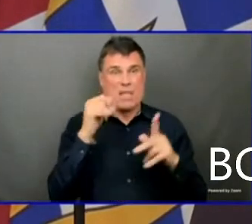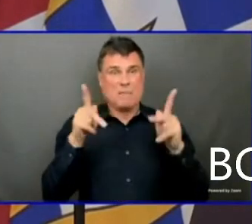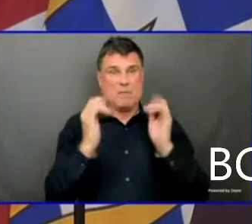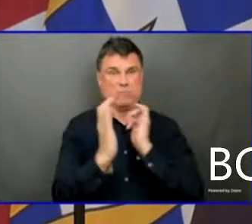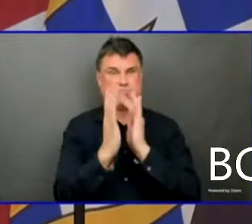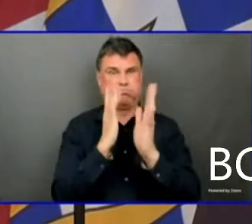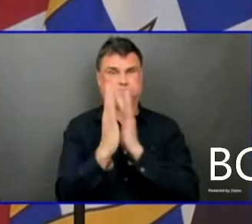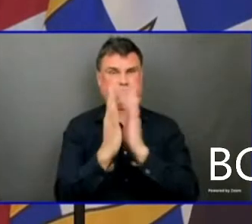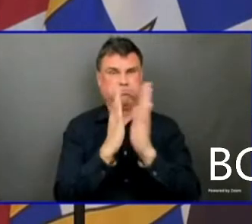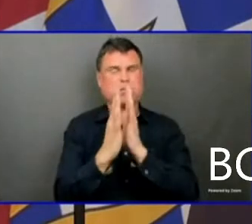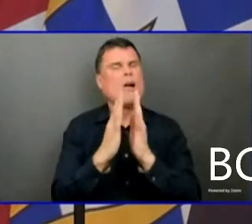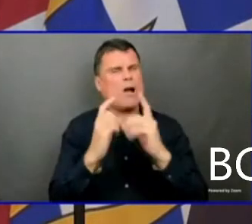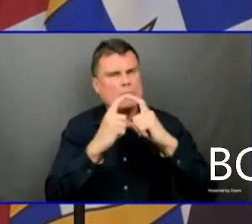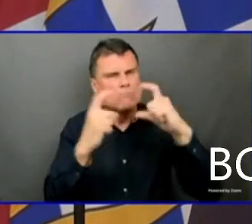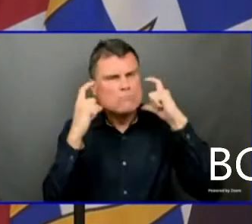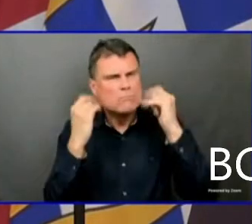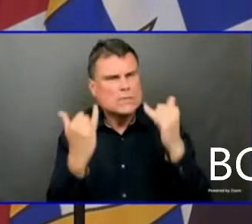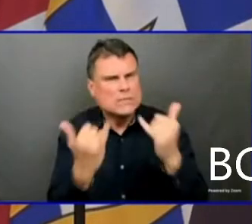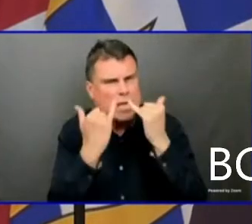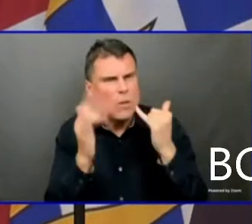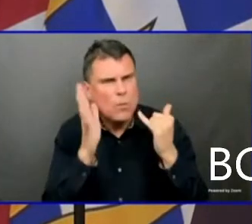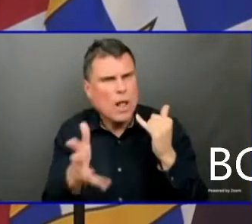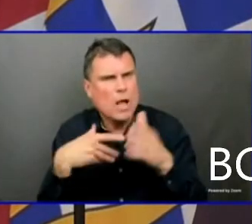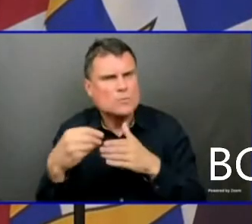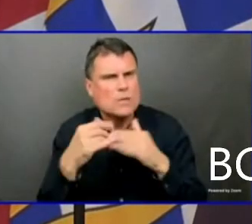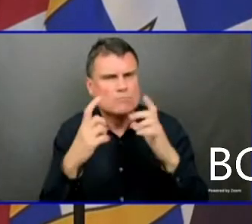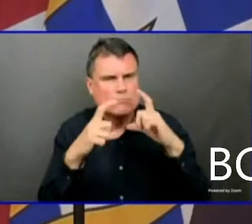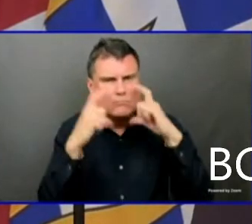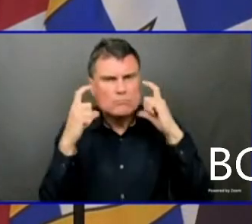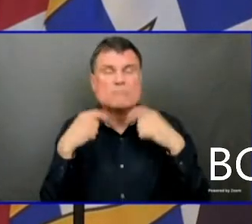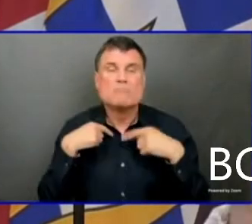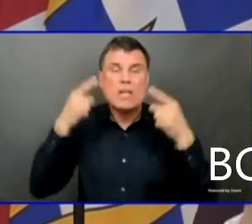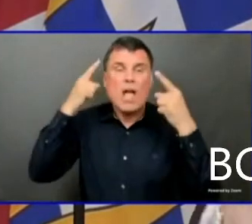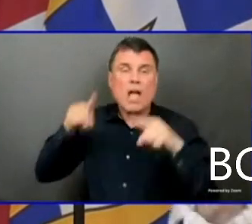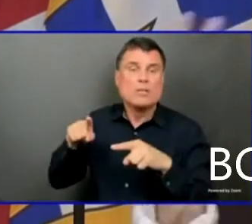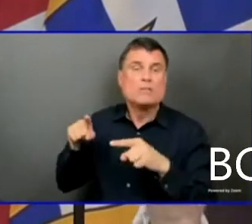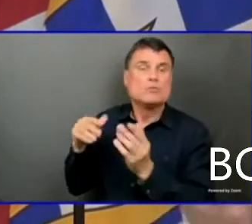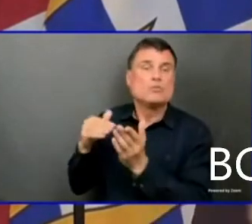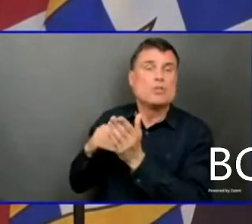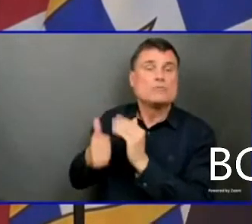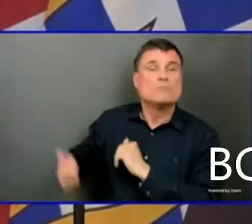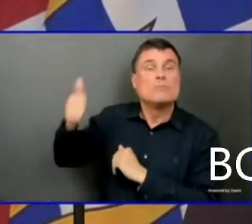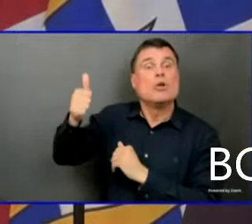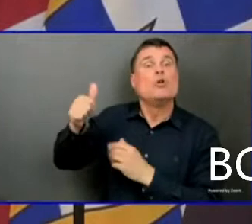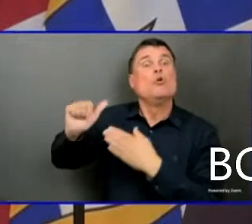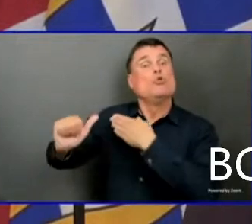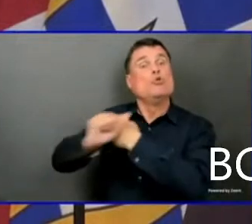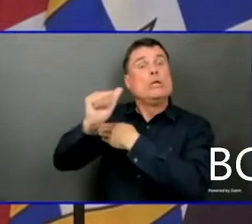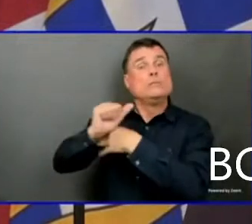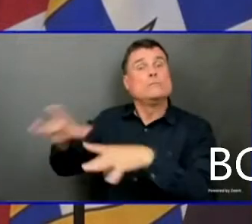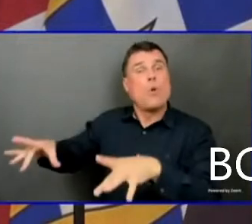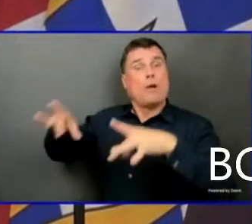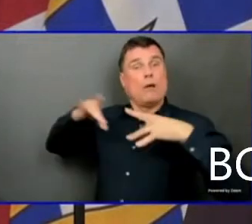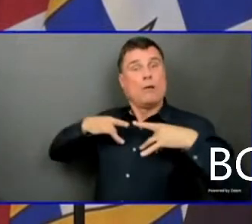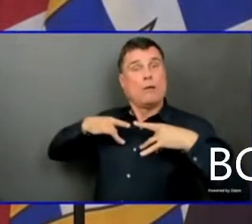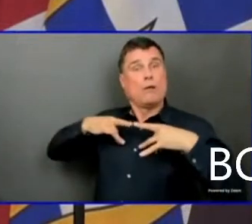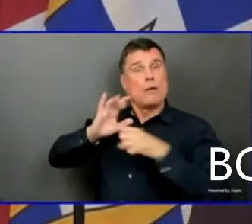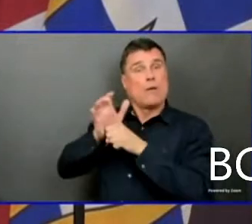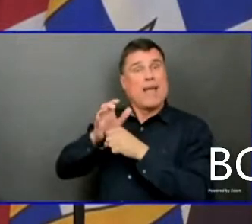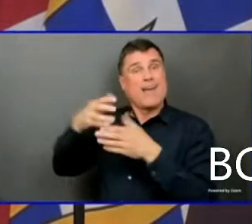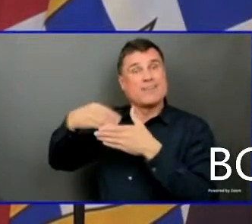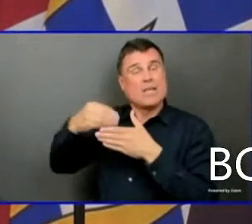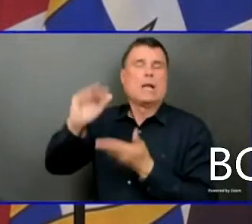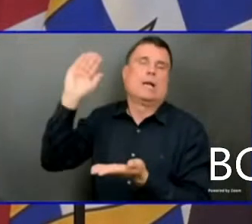以这个理智对待。 Than inside, and it's important to be able to get outside every day, and I